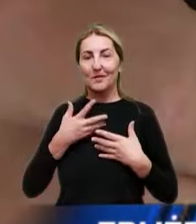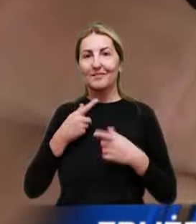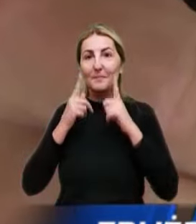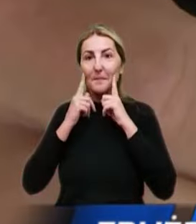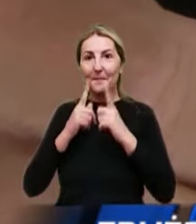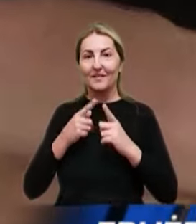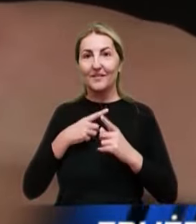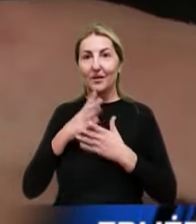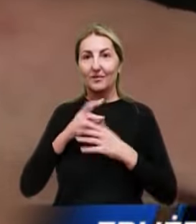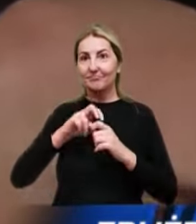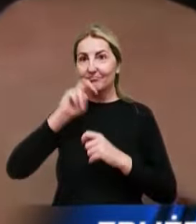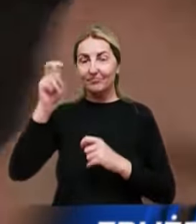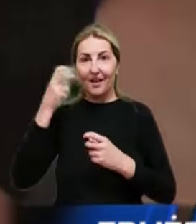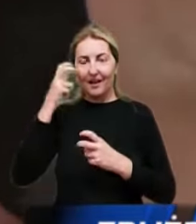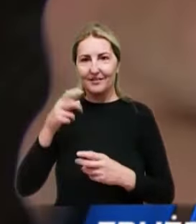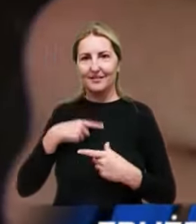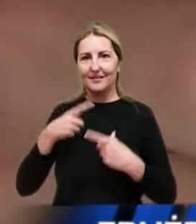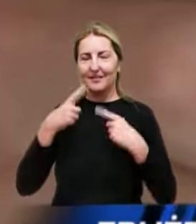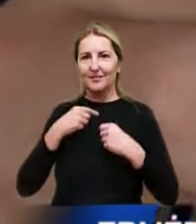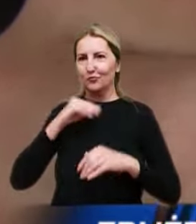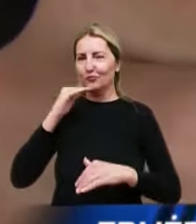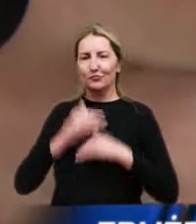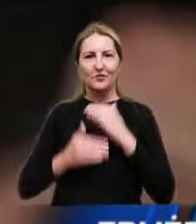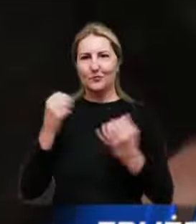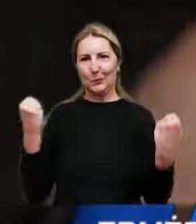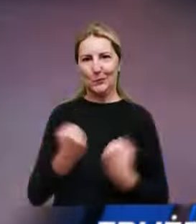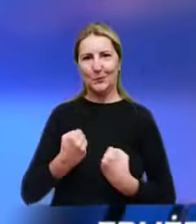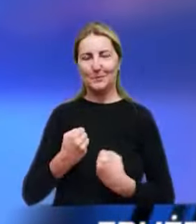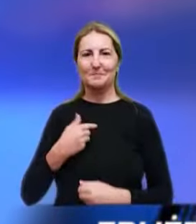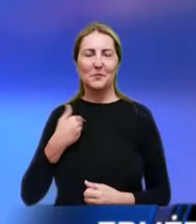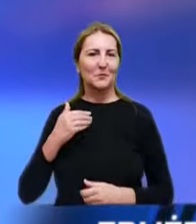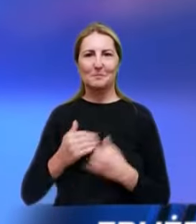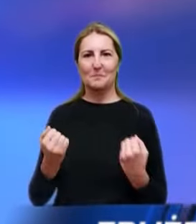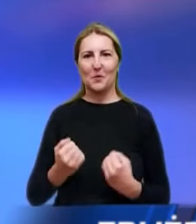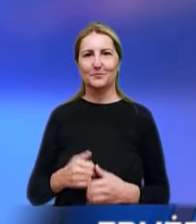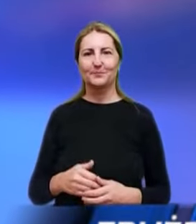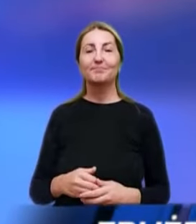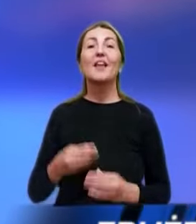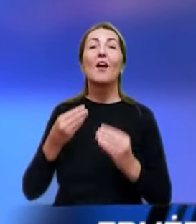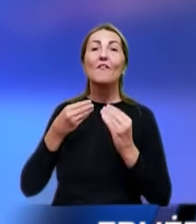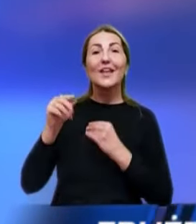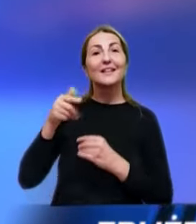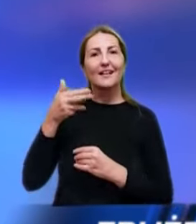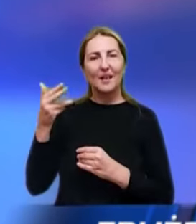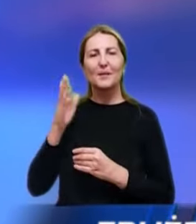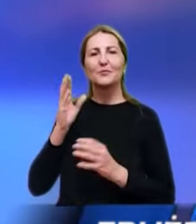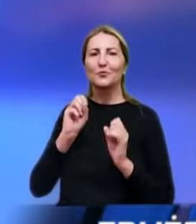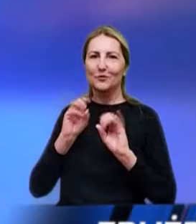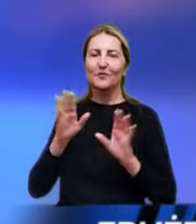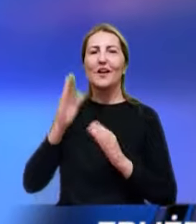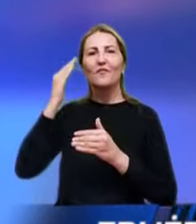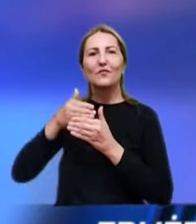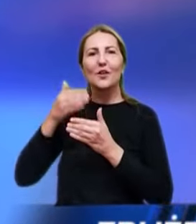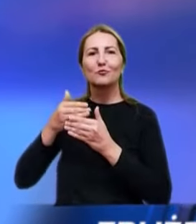jak to skoczyłem, że zostało na tych stojakach i naprawdę byłem szczęśliwy. Więcej na ten temat oczywiście w wieczornym serwisie sportowym